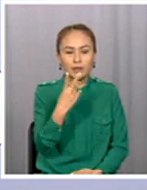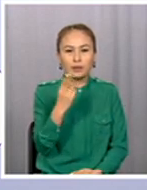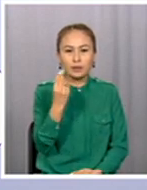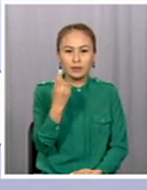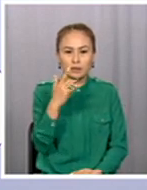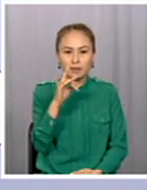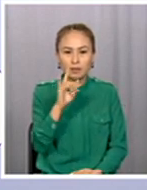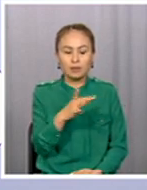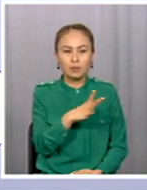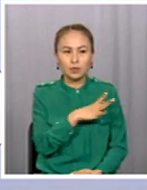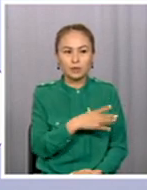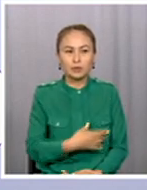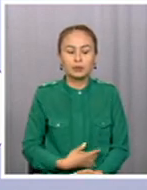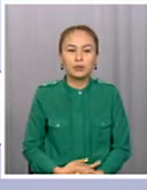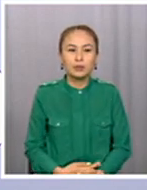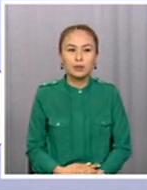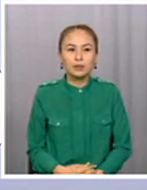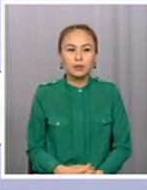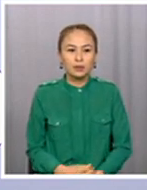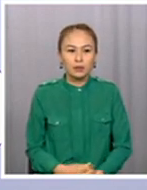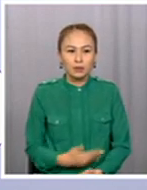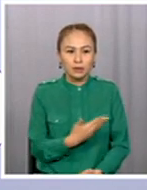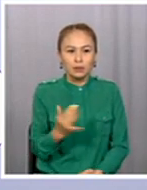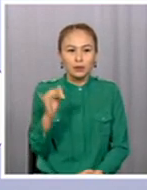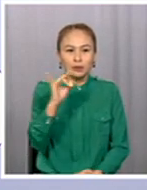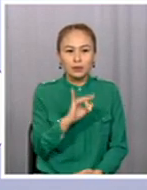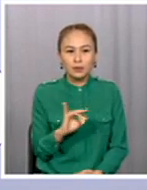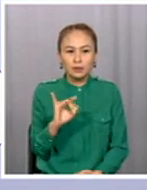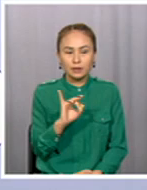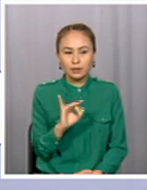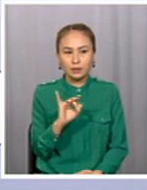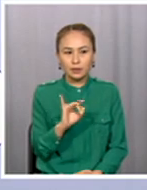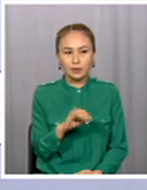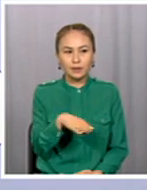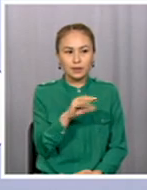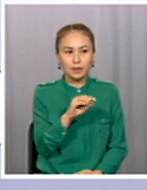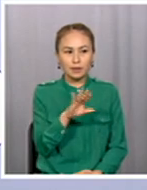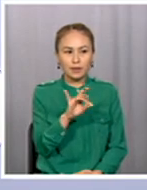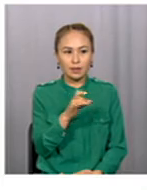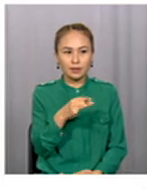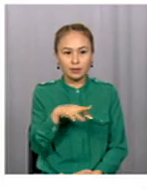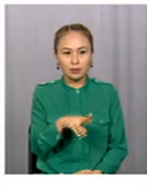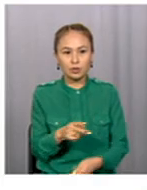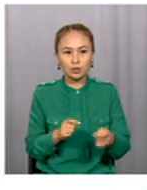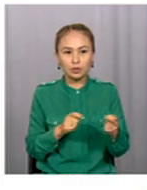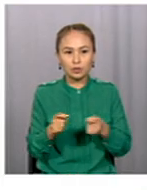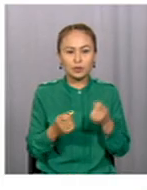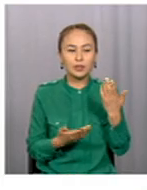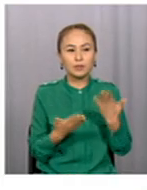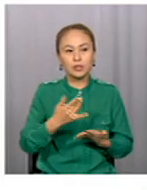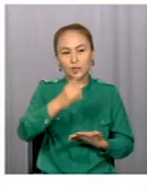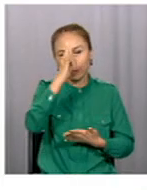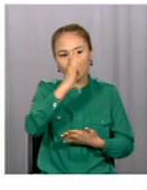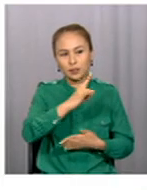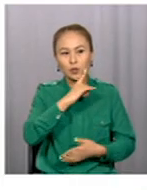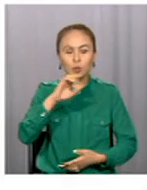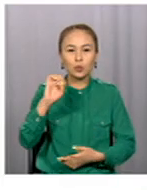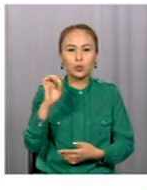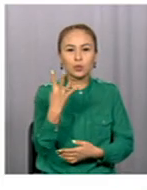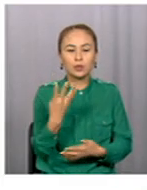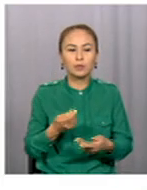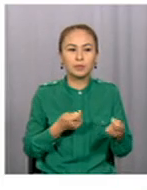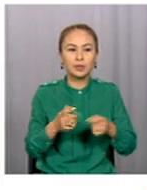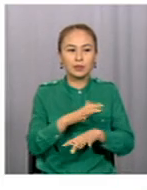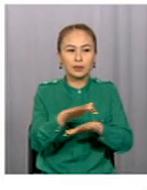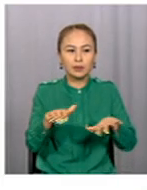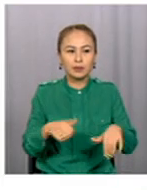титулдары енгізілді. Бұны тарихта тетрархия жүйесі немесе қазақша төртеудің билігі